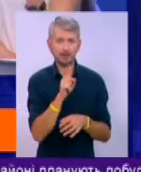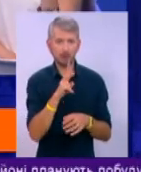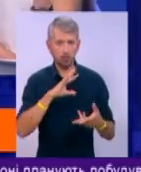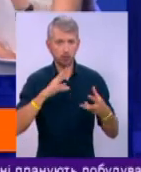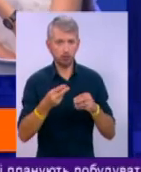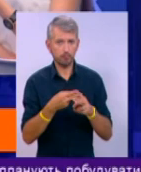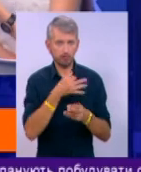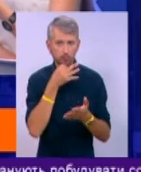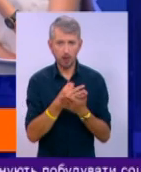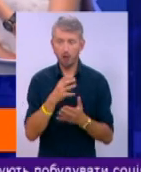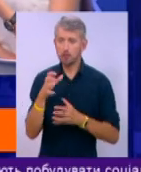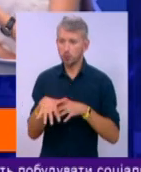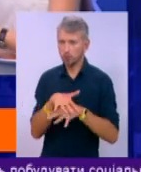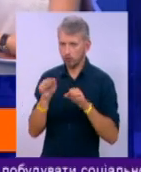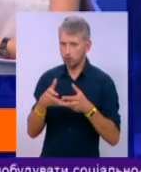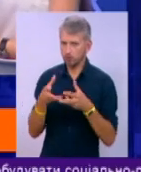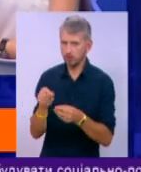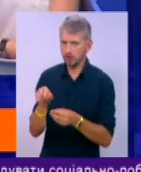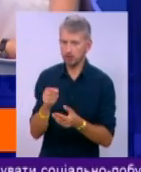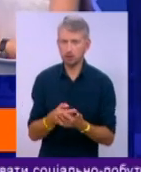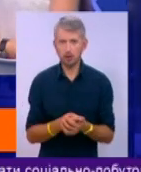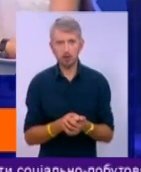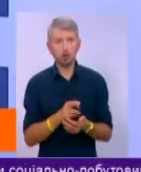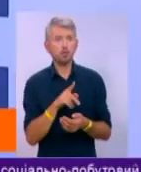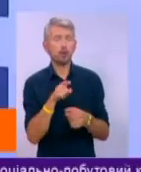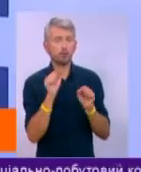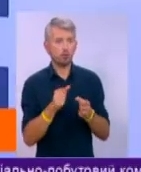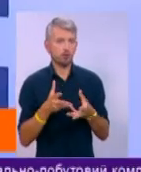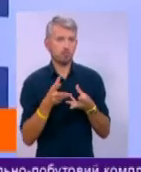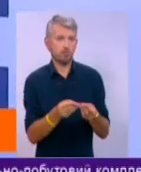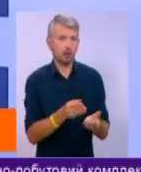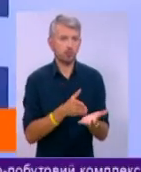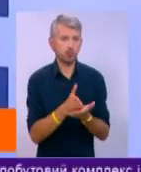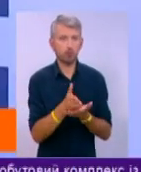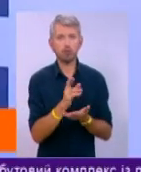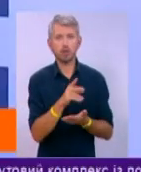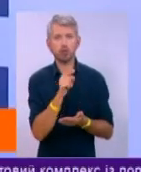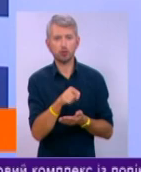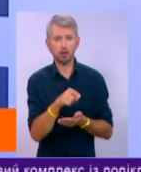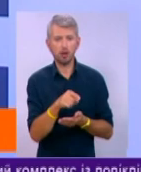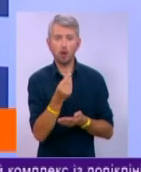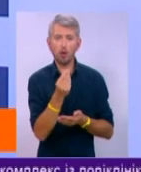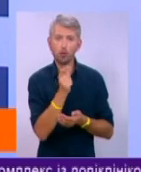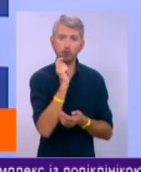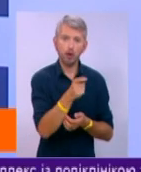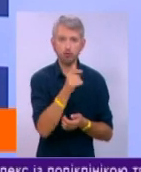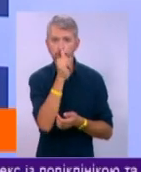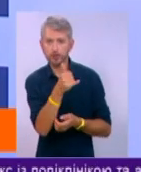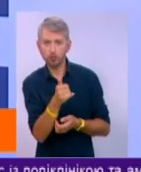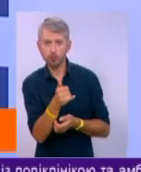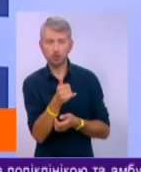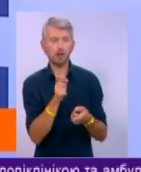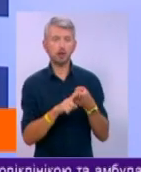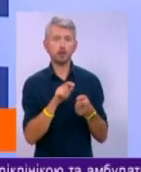безвідповідальність. А міжнародна спільнота може якось впливати на цю ситуацію? Ну, як ситуацію? Вона може впливати шляхом, як вони дають чи не дають гранти, скажімо, залежно від